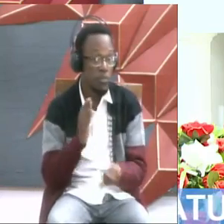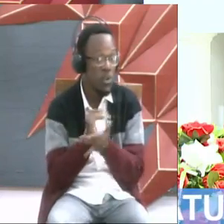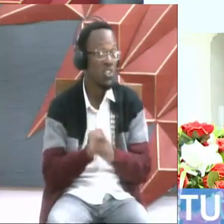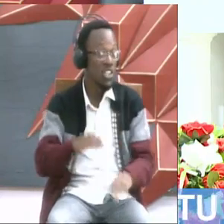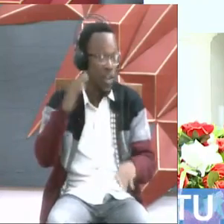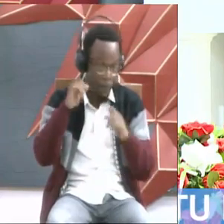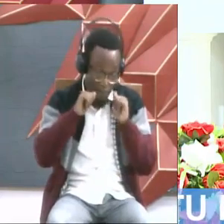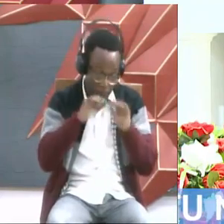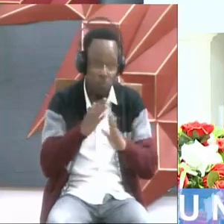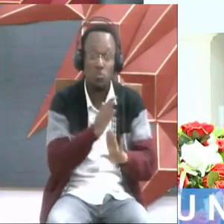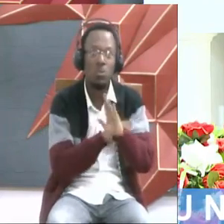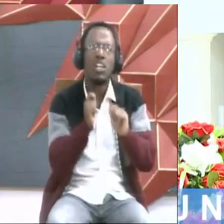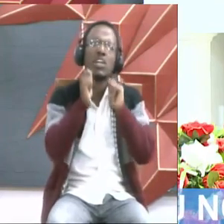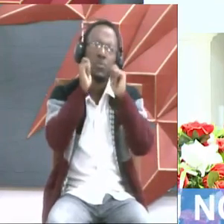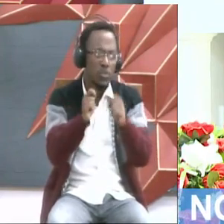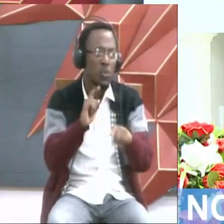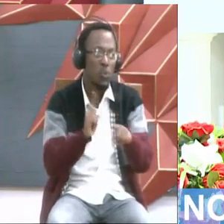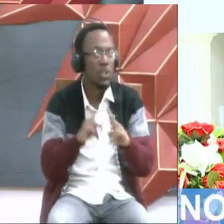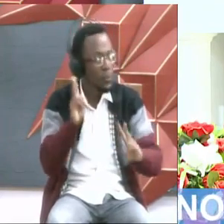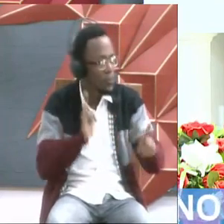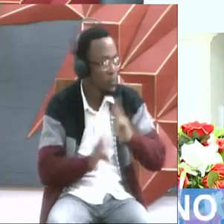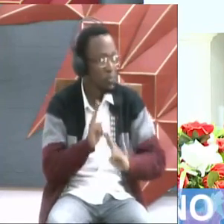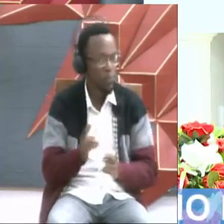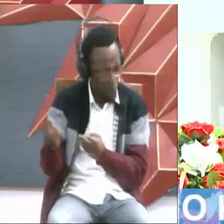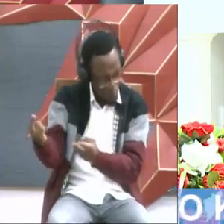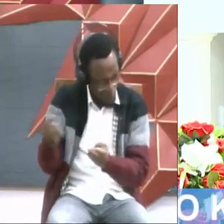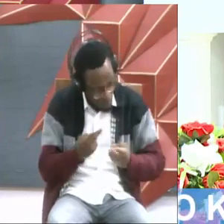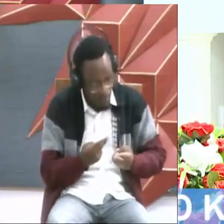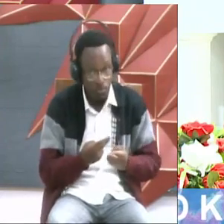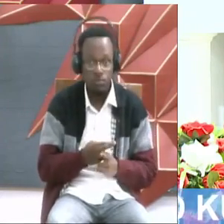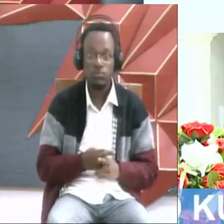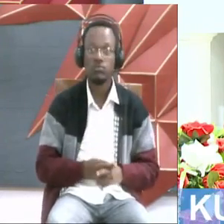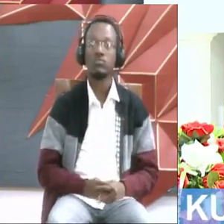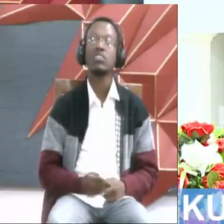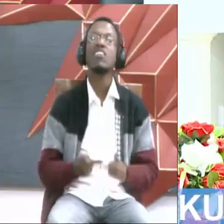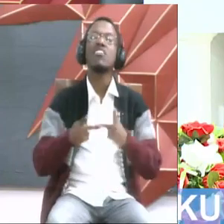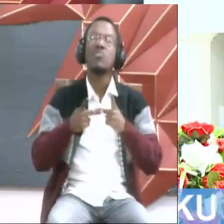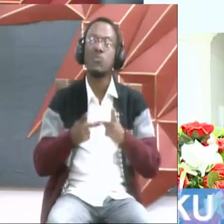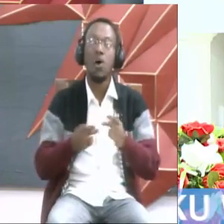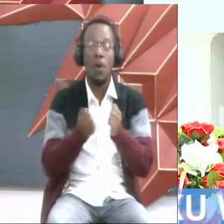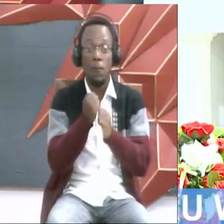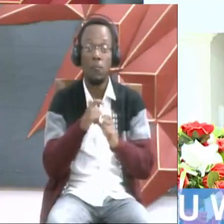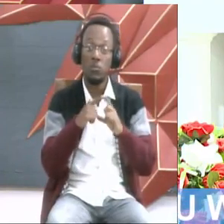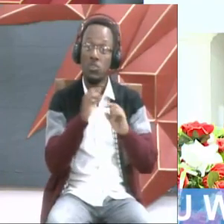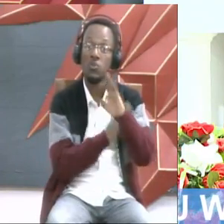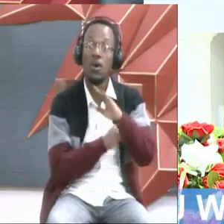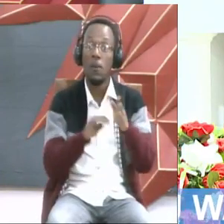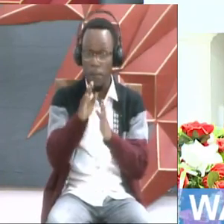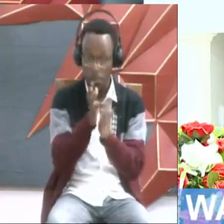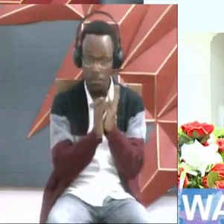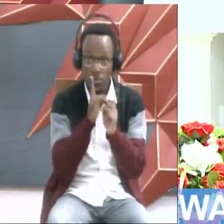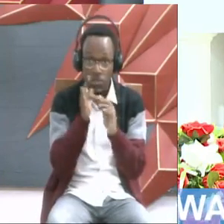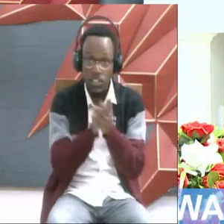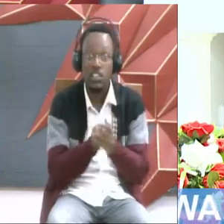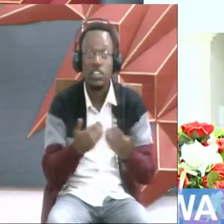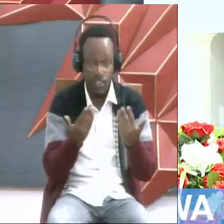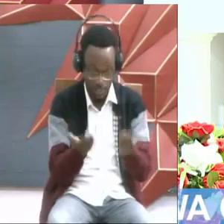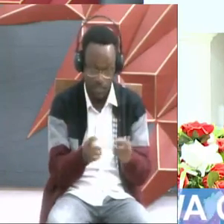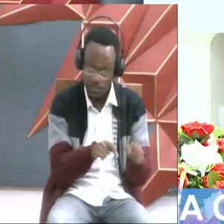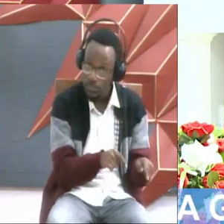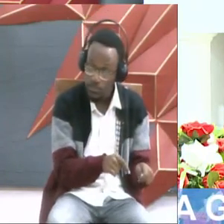iutanga abantu bariko barakirana igishika ijambo ry'Imana isumba byose. Mbere bibiri ivuga ngo mweho